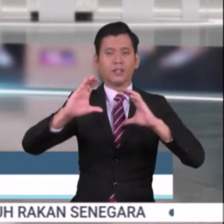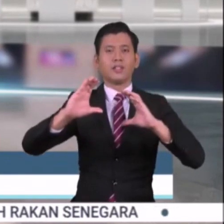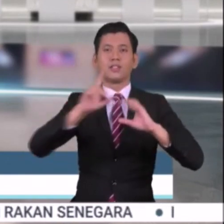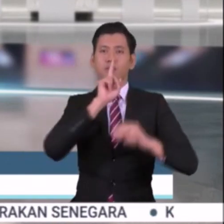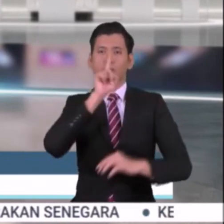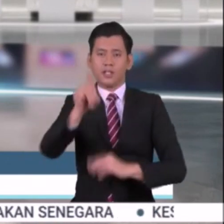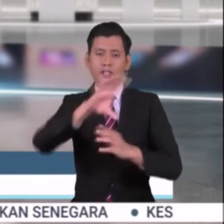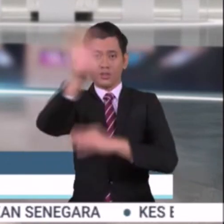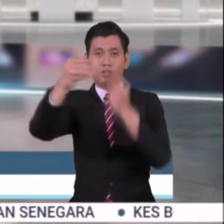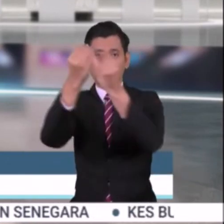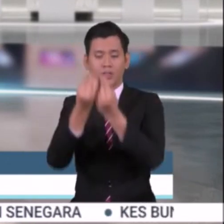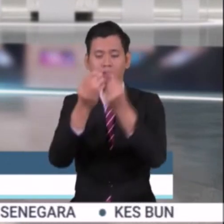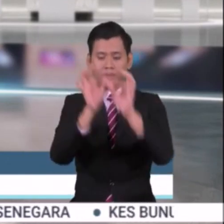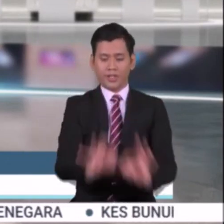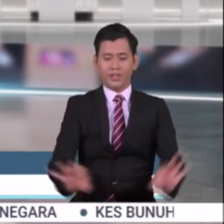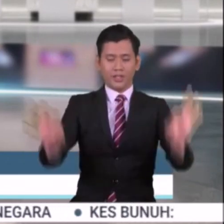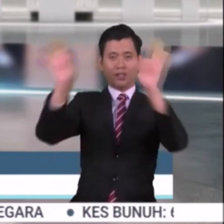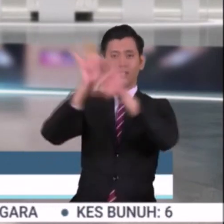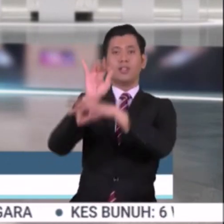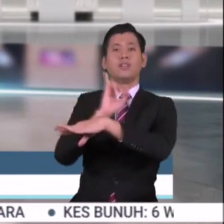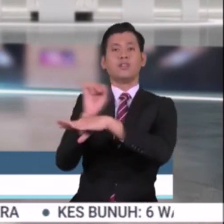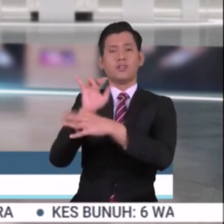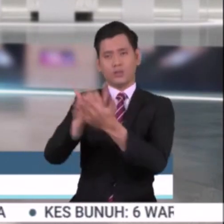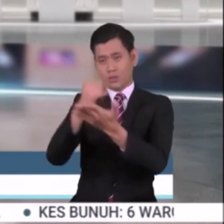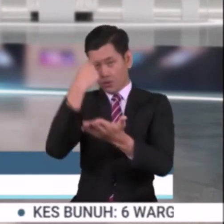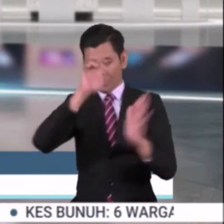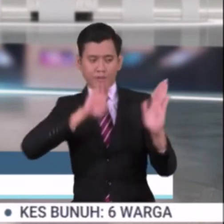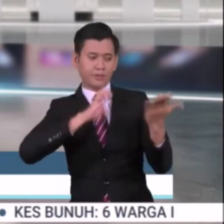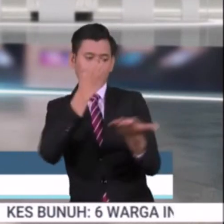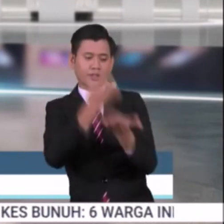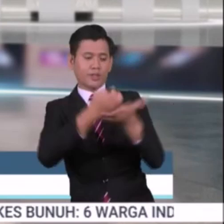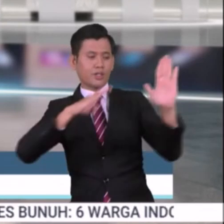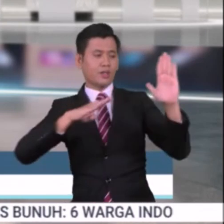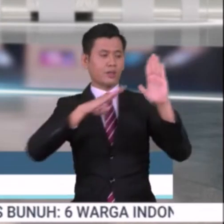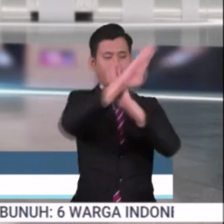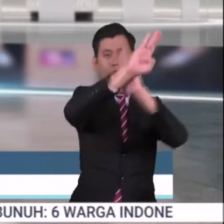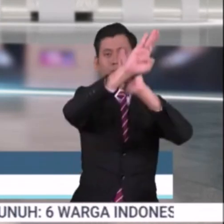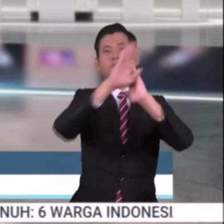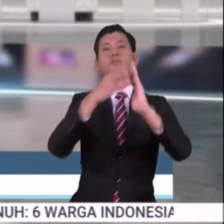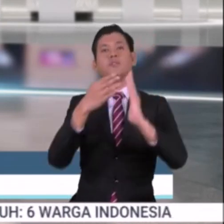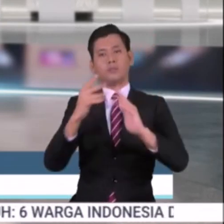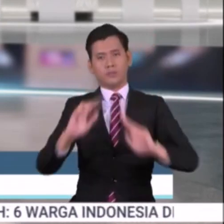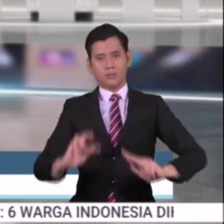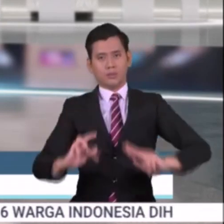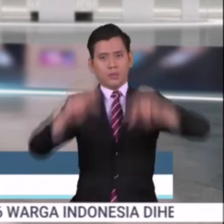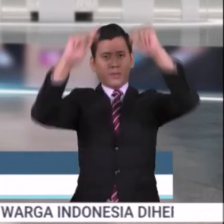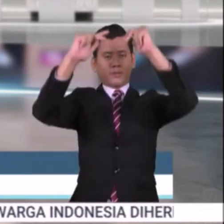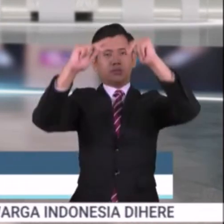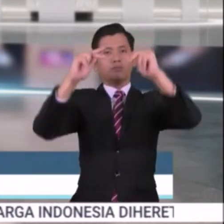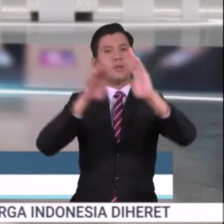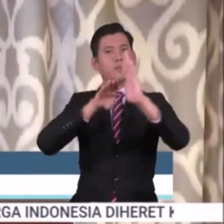itu menunjukkan kepentingan industri berkenaan kepada pertumbuhan dan pembangunan ekonomi digital negara.